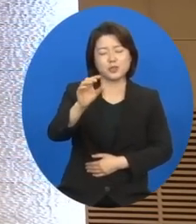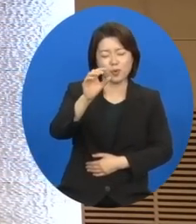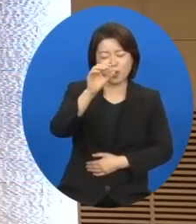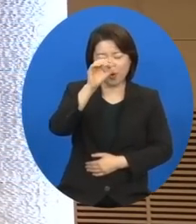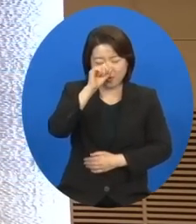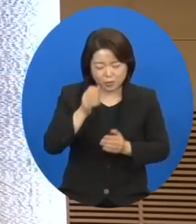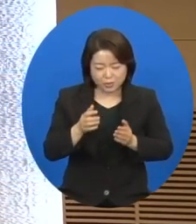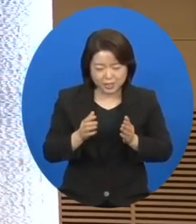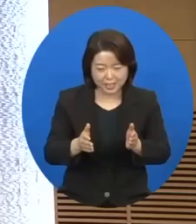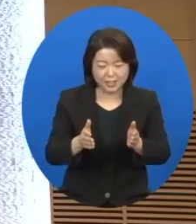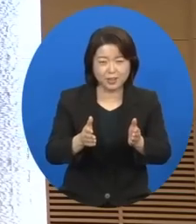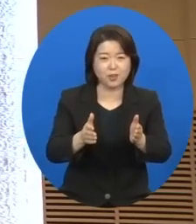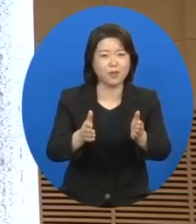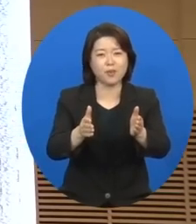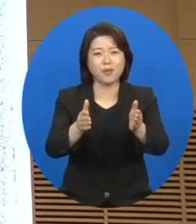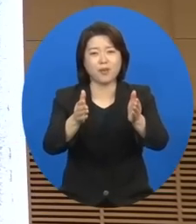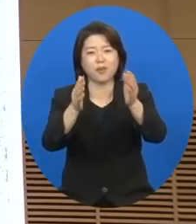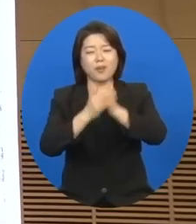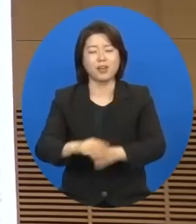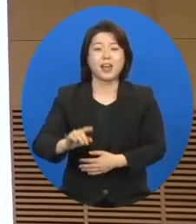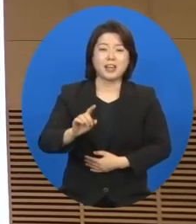가장 좋은 길로